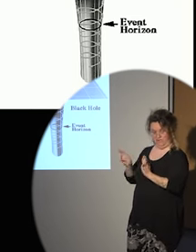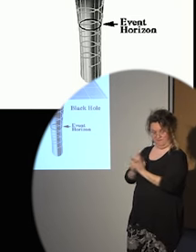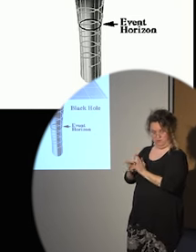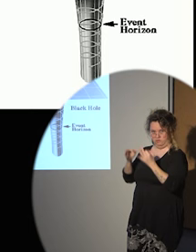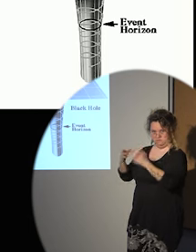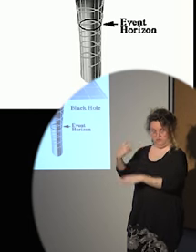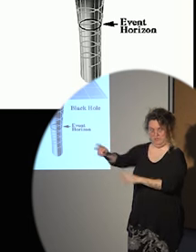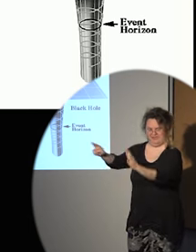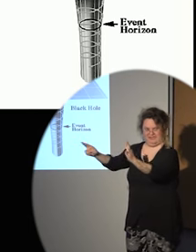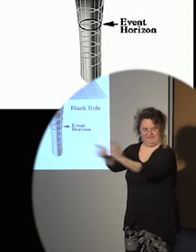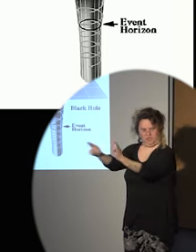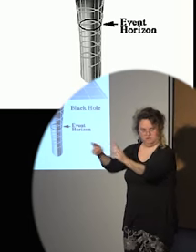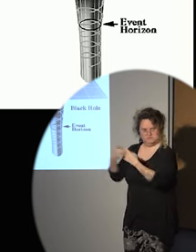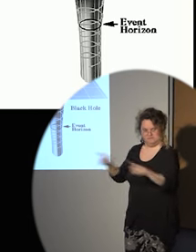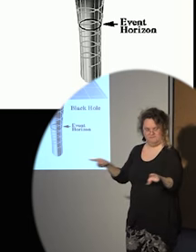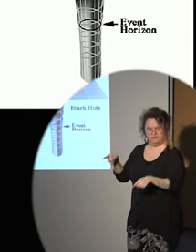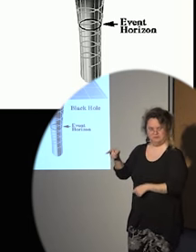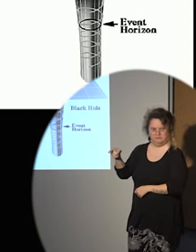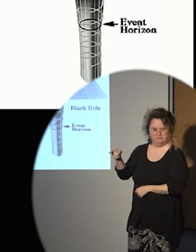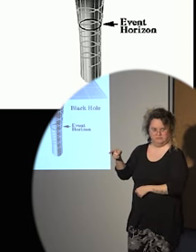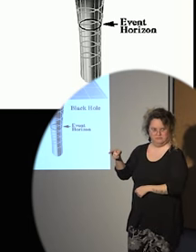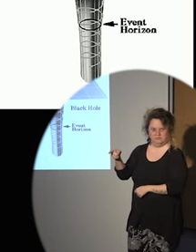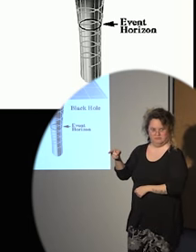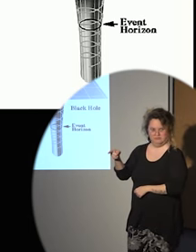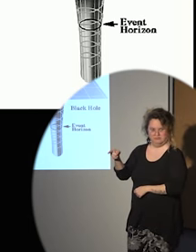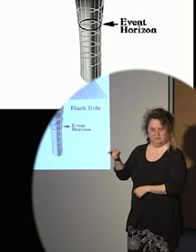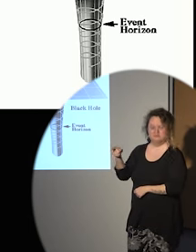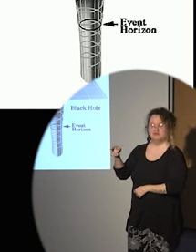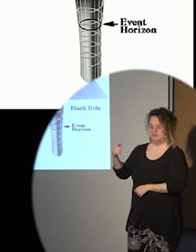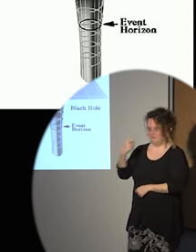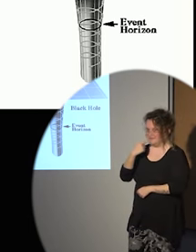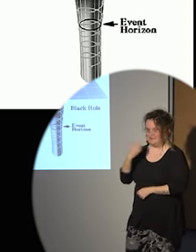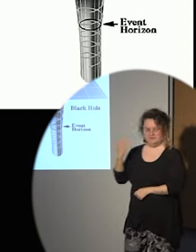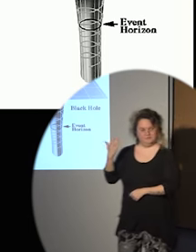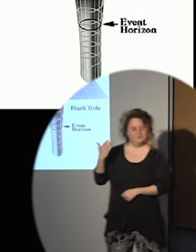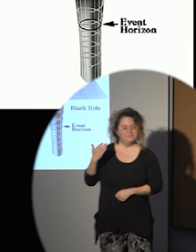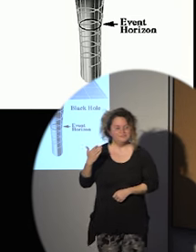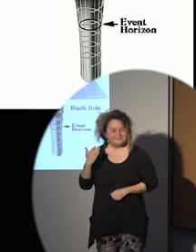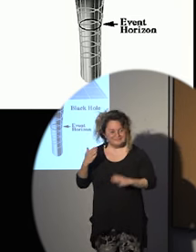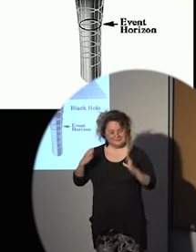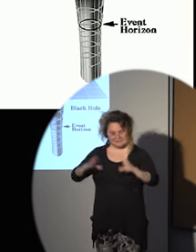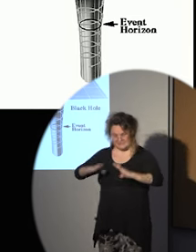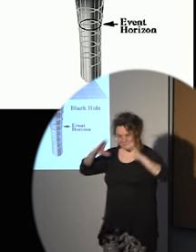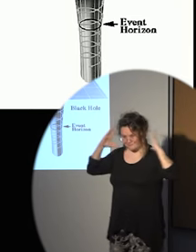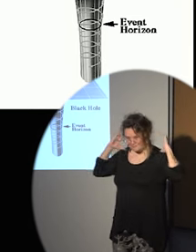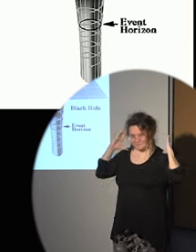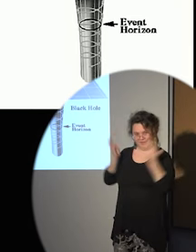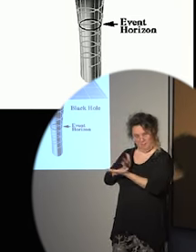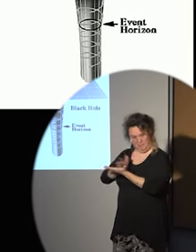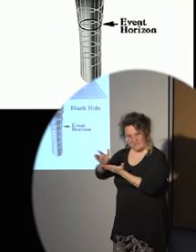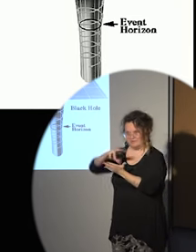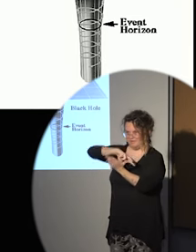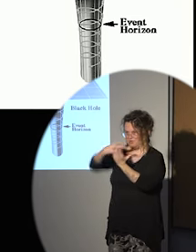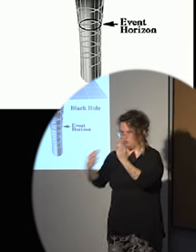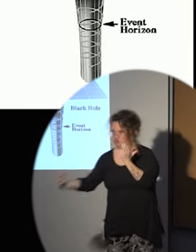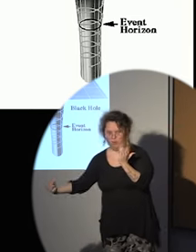que, lorsque vous traversez un trou noir, vous changez la flèche du temps.